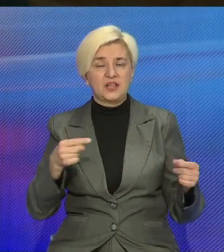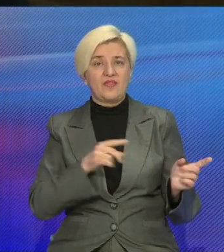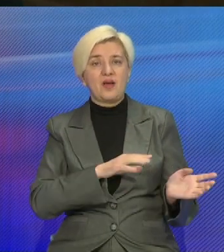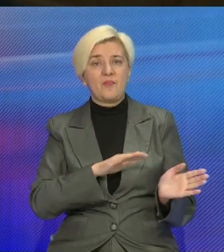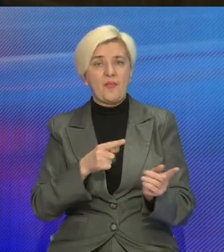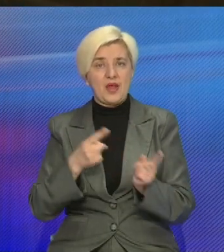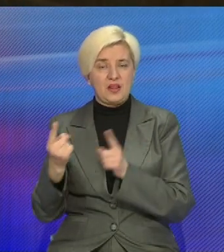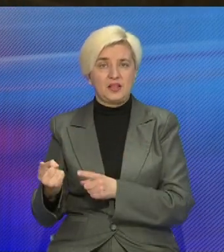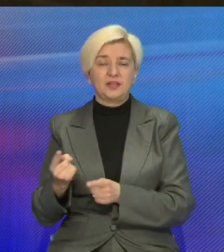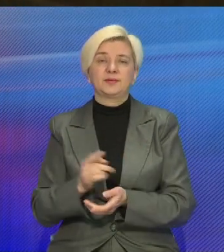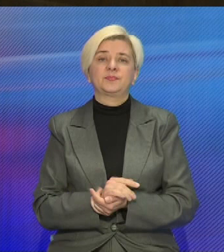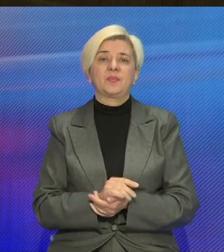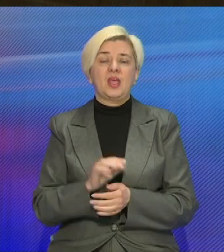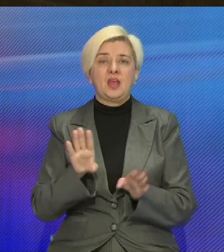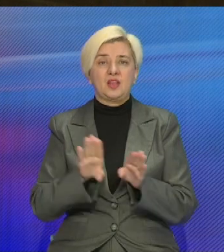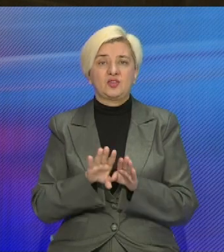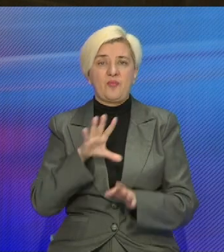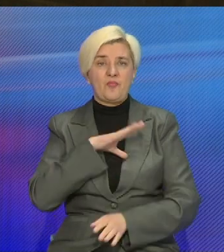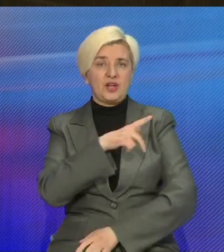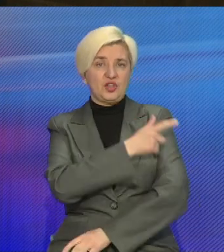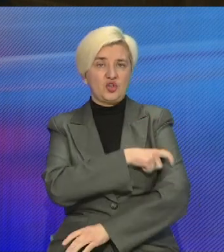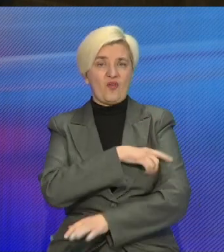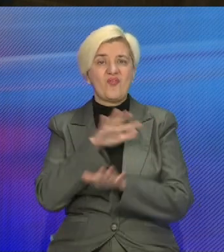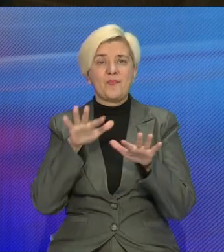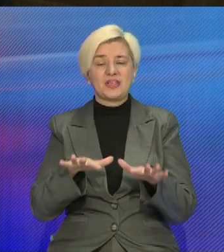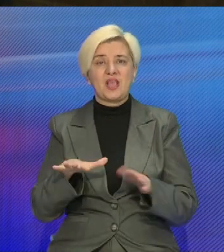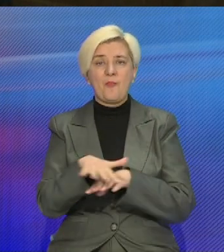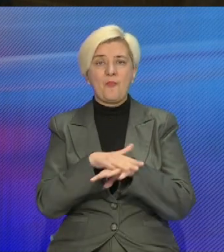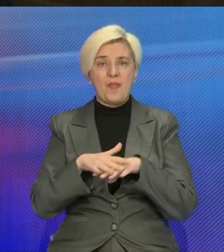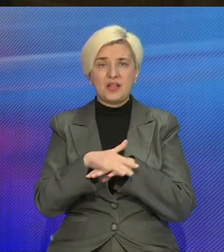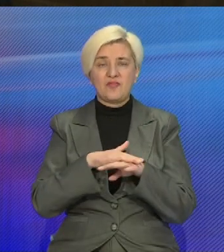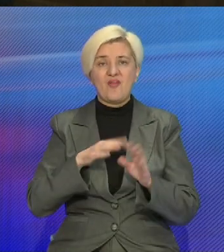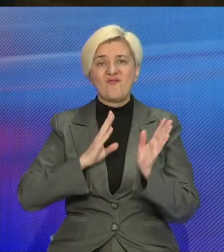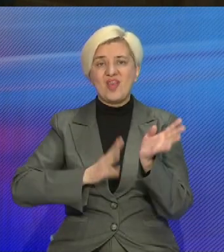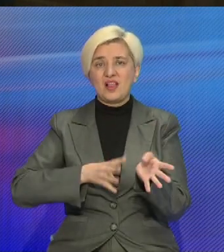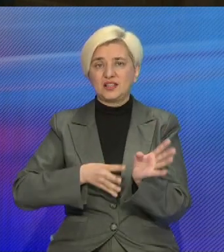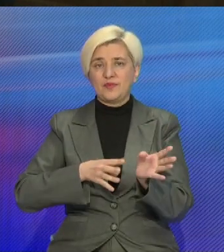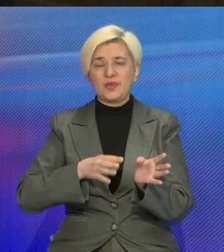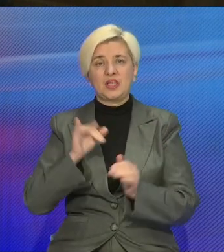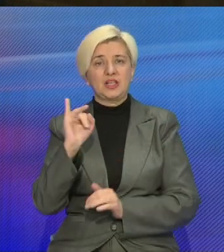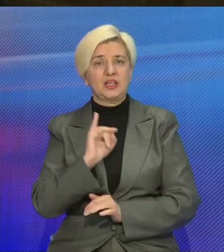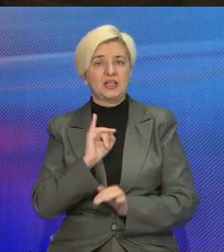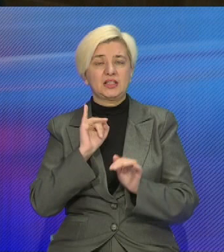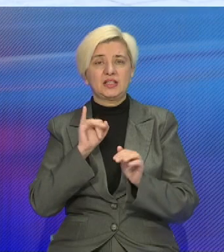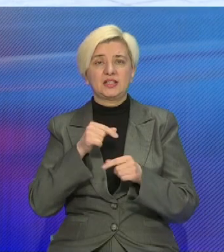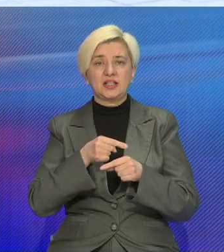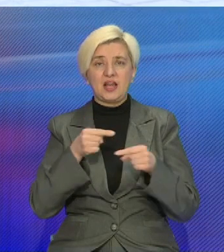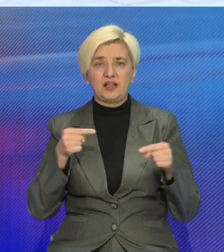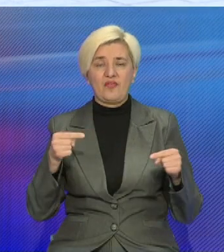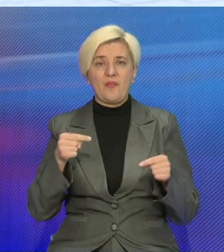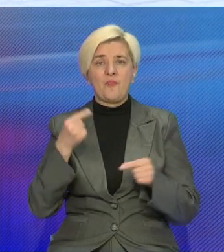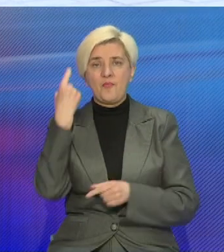пешеходных переходов и в местах массового пребывания велосипедистов и лиц, передвигающихся на средствах персональной мобильности.